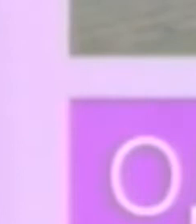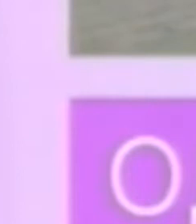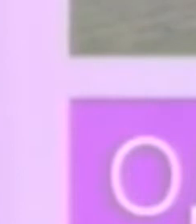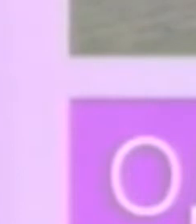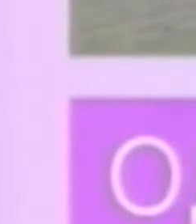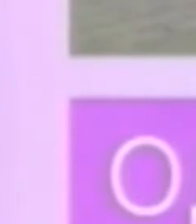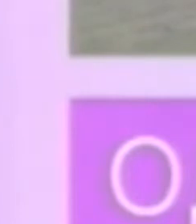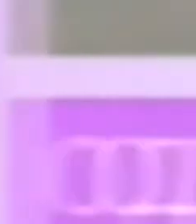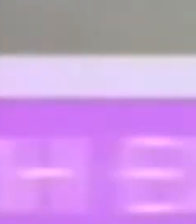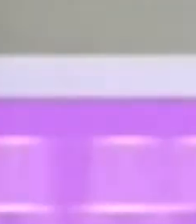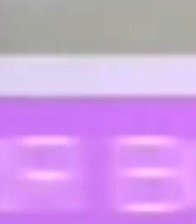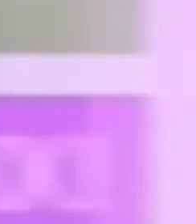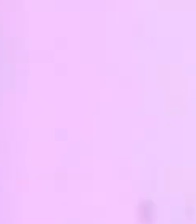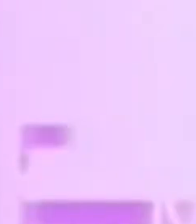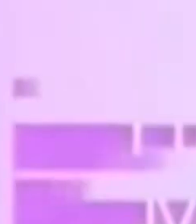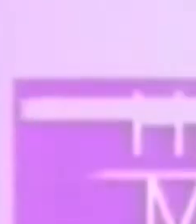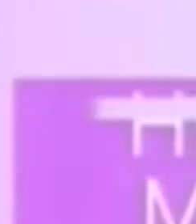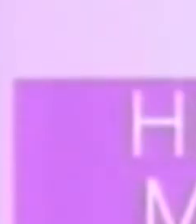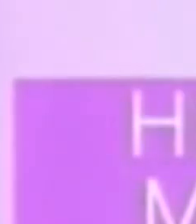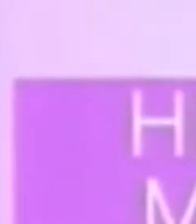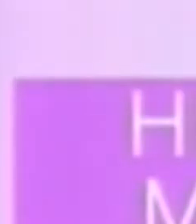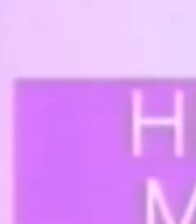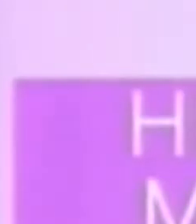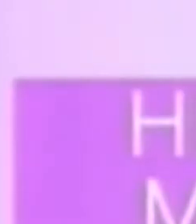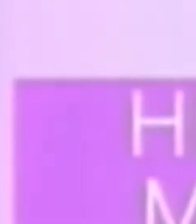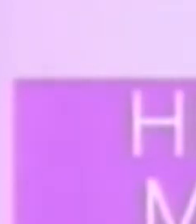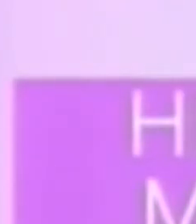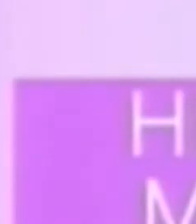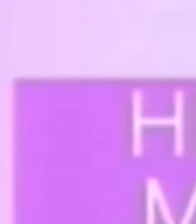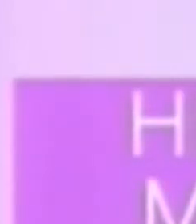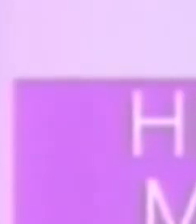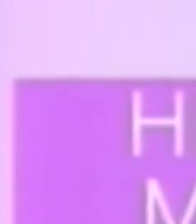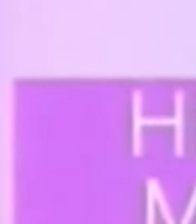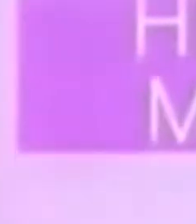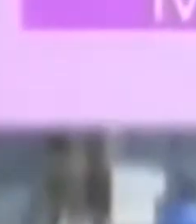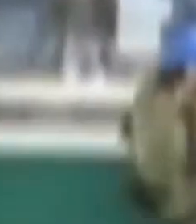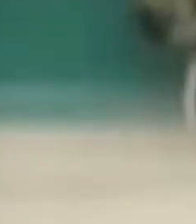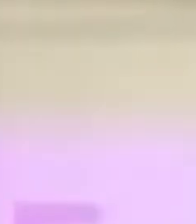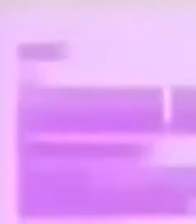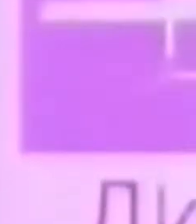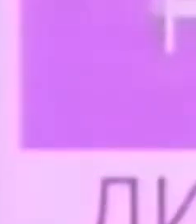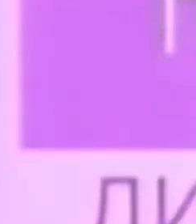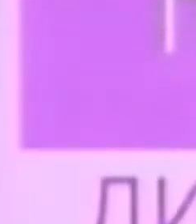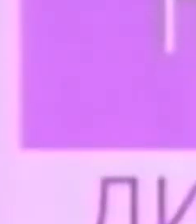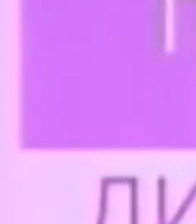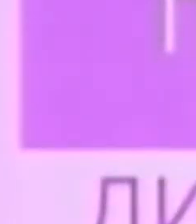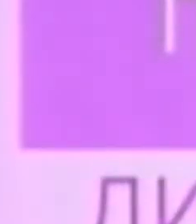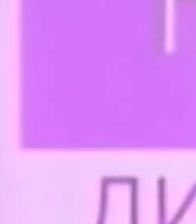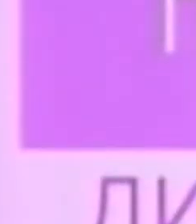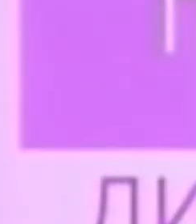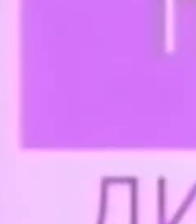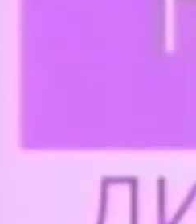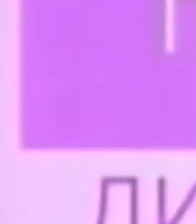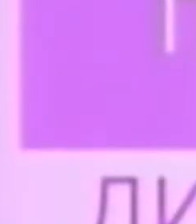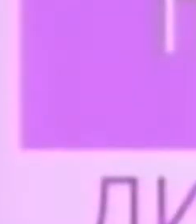всіх. Пандуси, збудовані поза нормами, псують вигляд будівлі і дискримінують певних людей, пропонуючи їм окремий